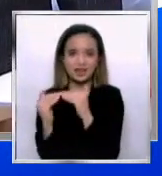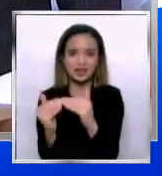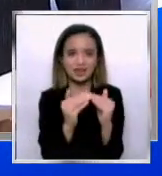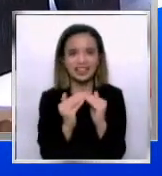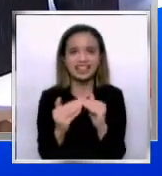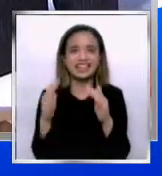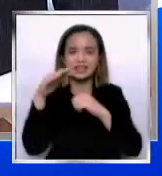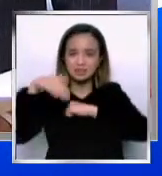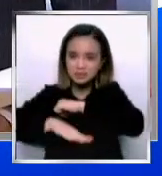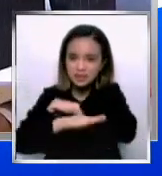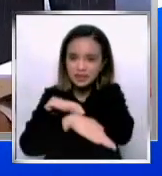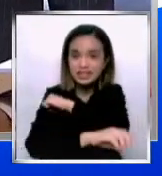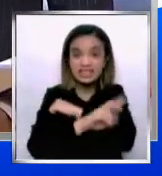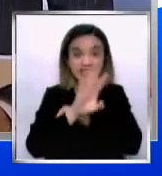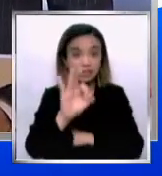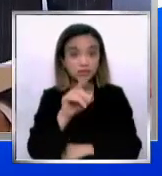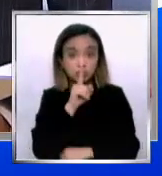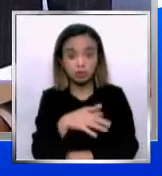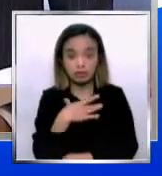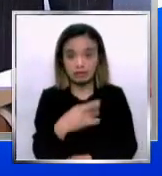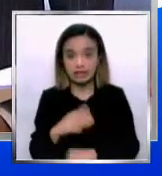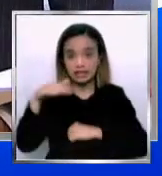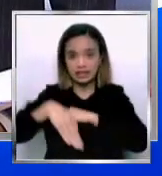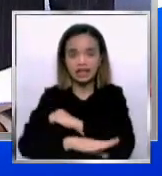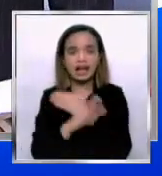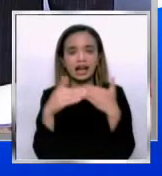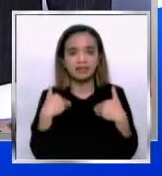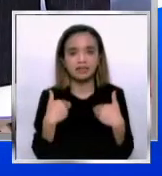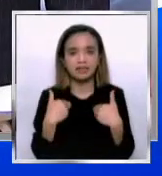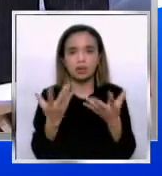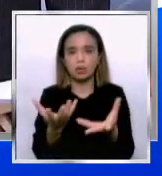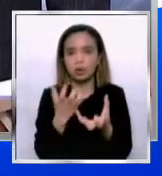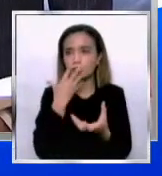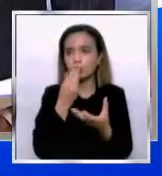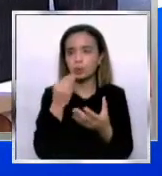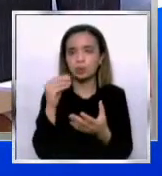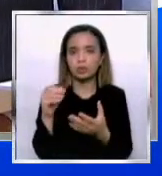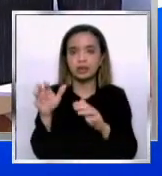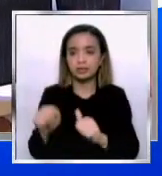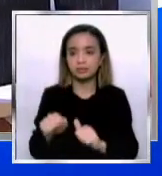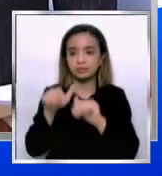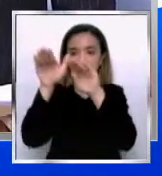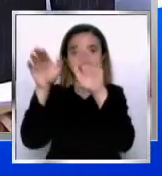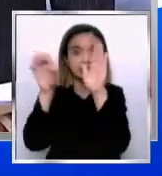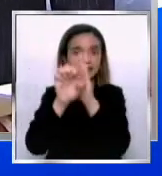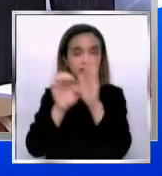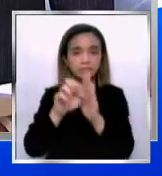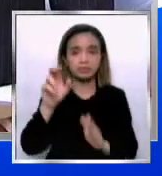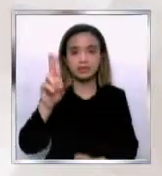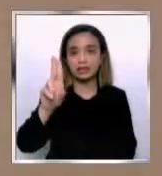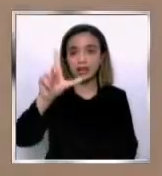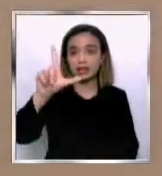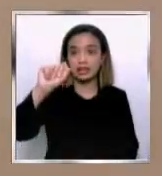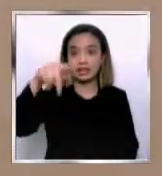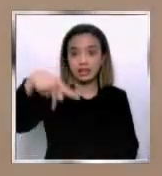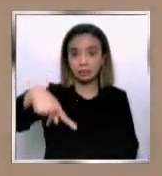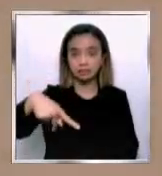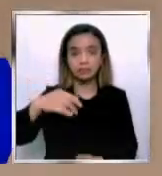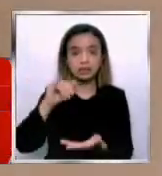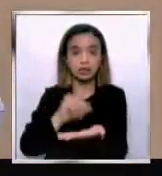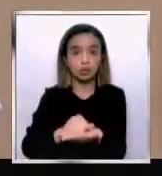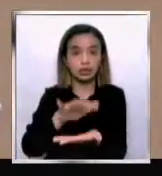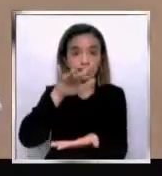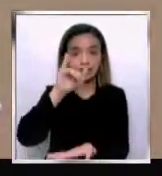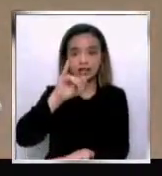kung iba po ay beach ang punta, meron namang trip umakyat ng bundok. Gaya sa Mount Ulap sa Itogon, Benguet, ang summit,